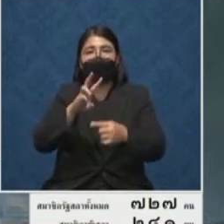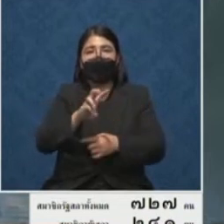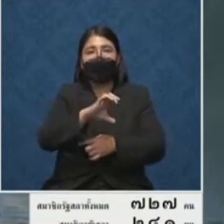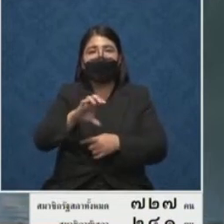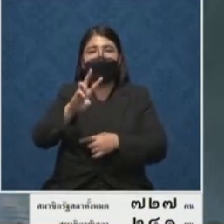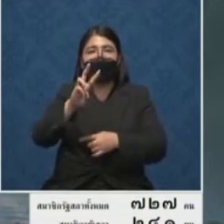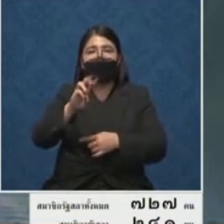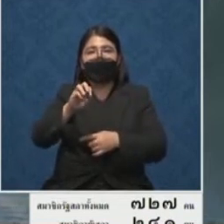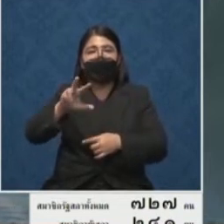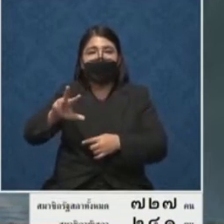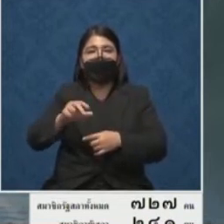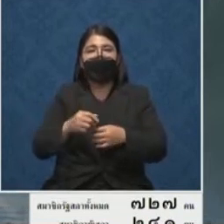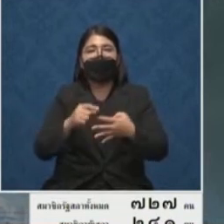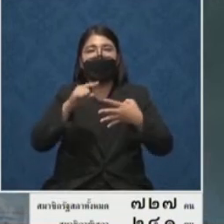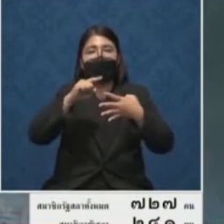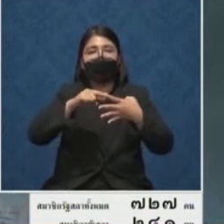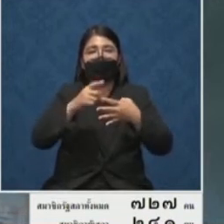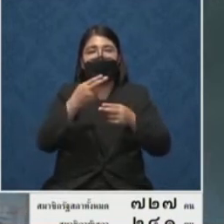รับหลักการครับ